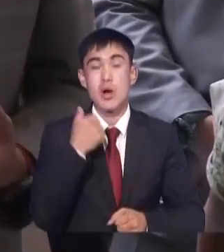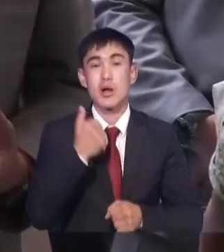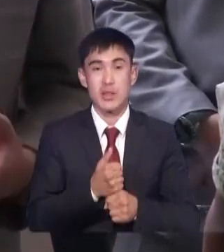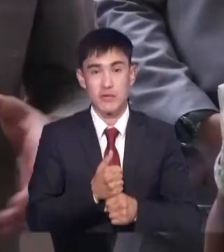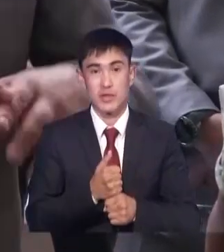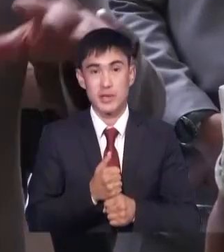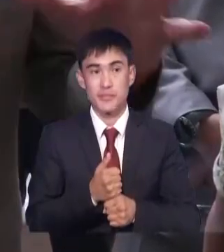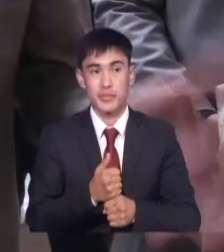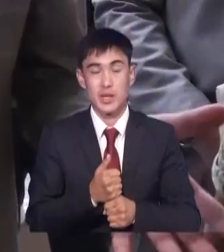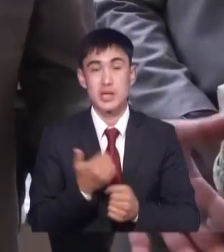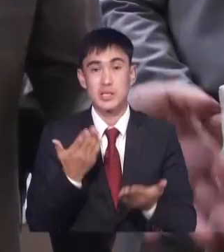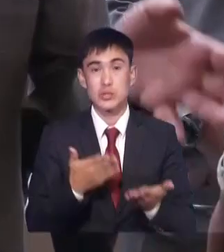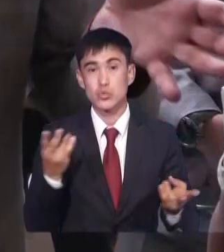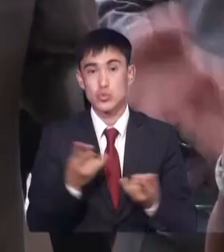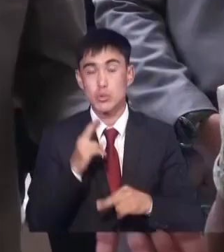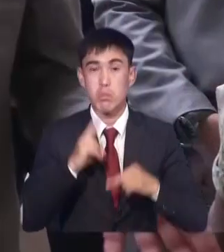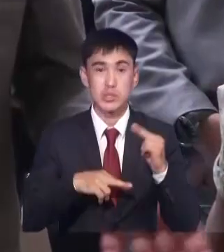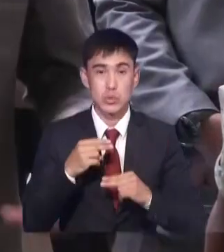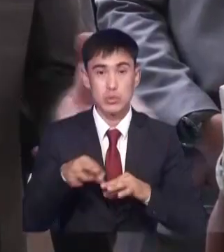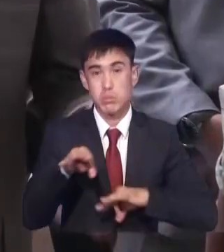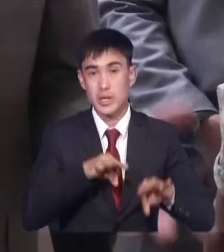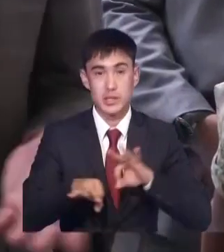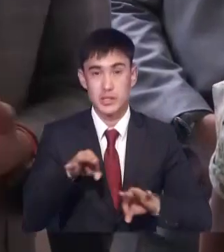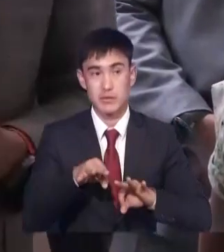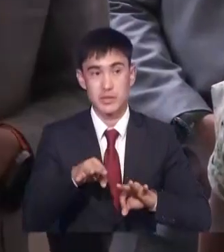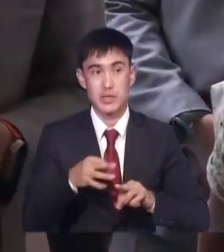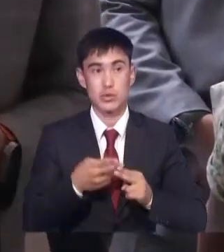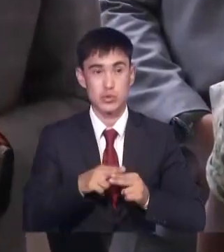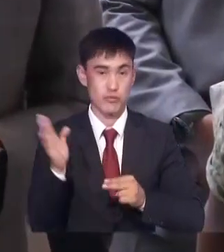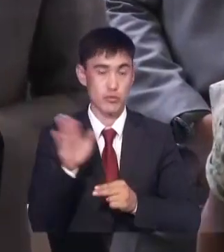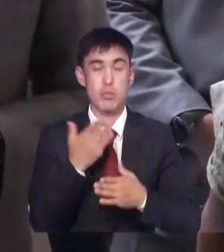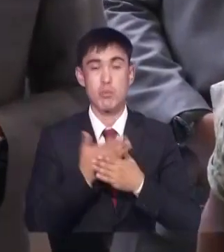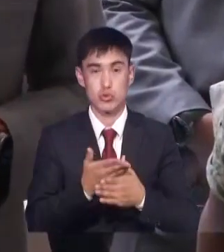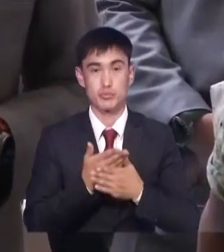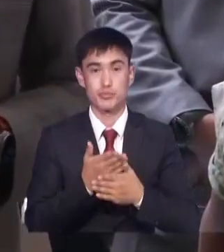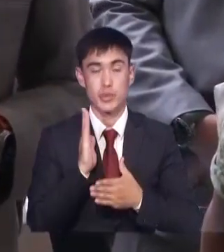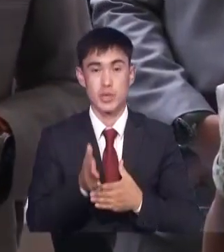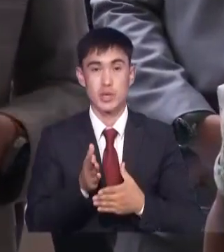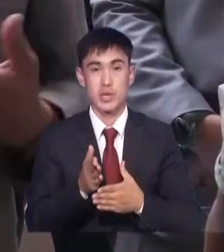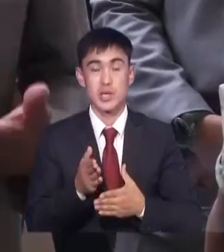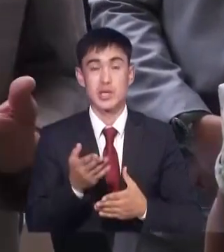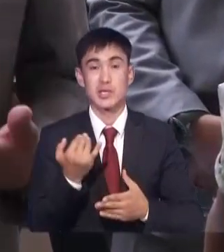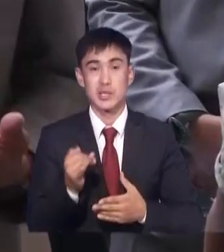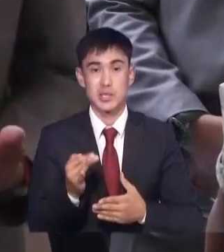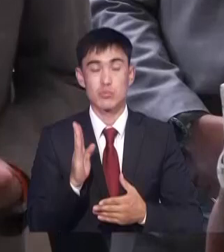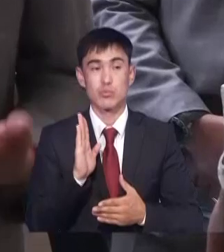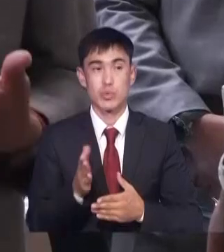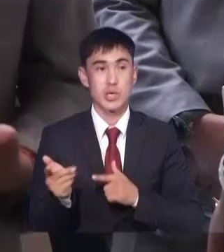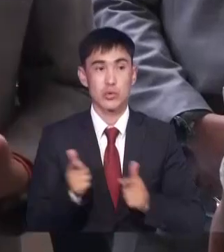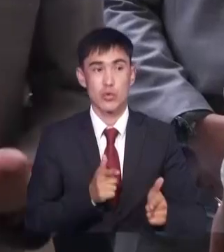– обеспечить, если нужно там в постройке, в проектировании ее, как бы это мы все поможем. Значит, и более того,